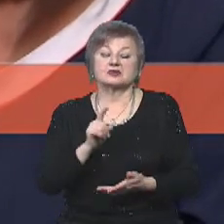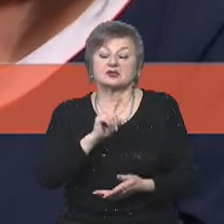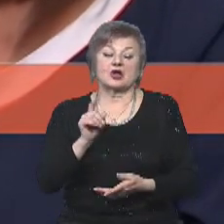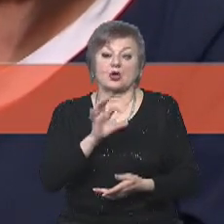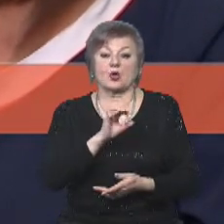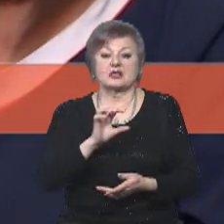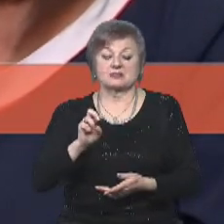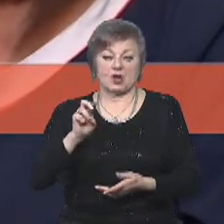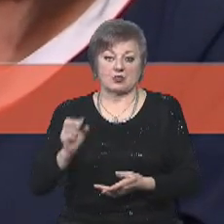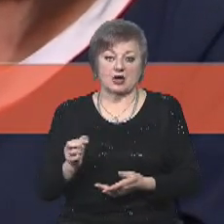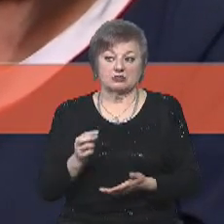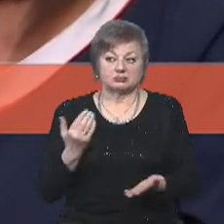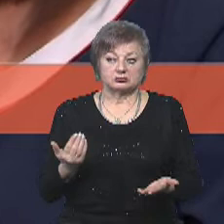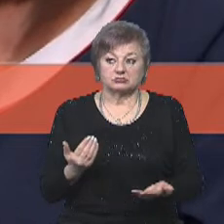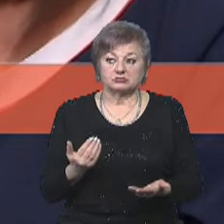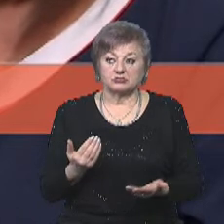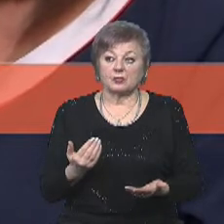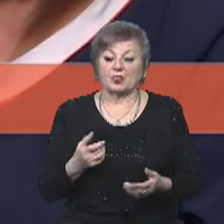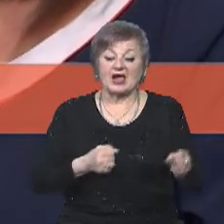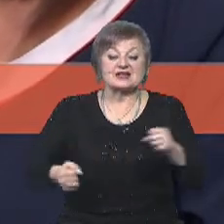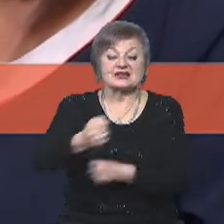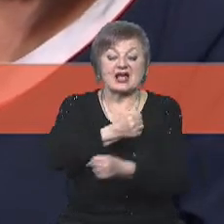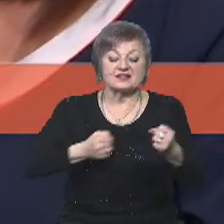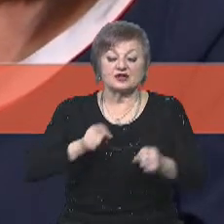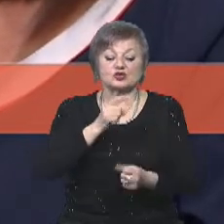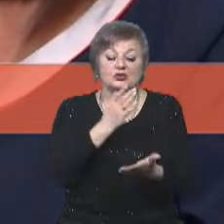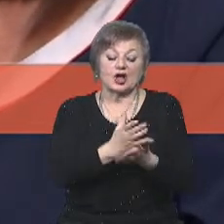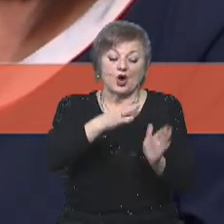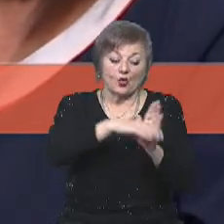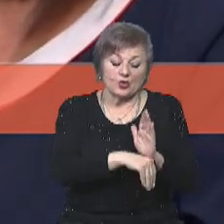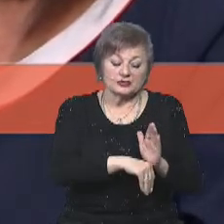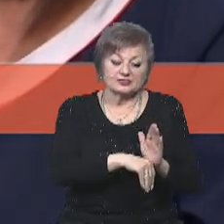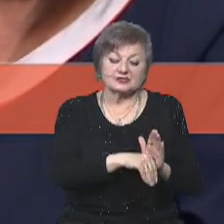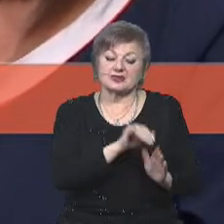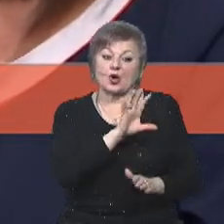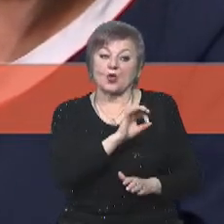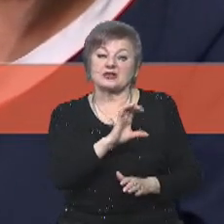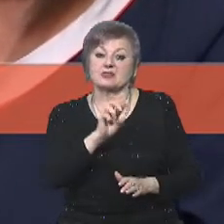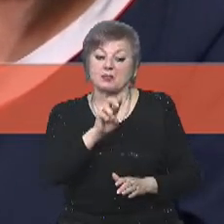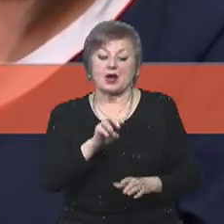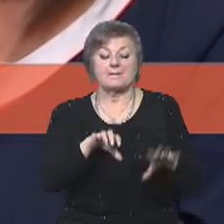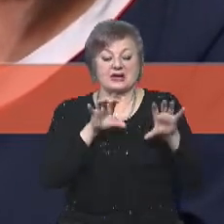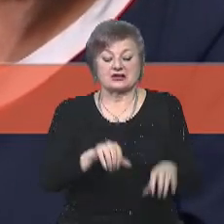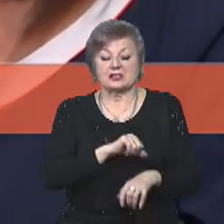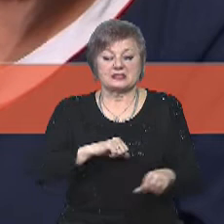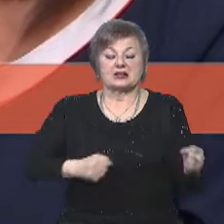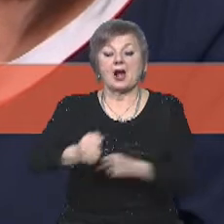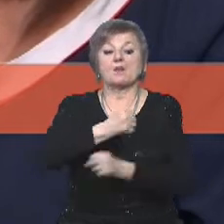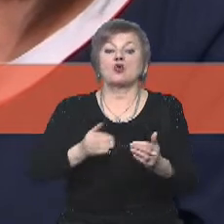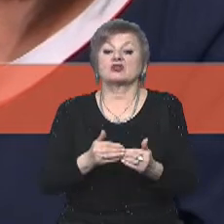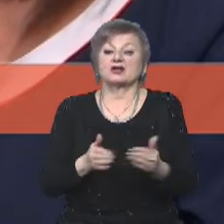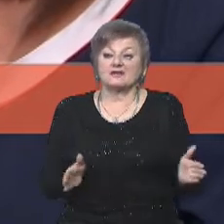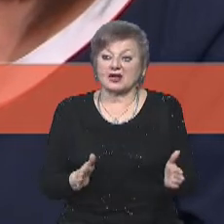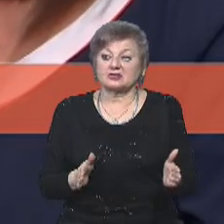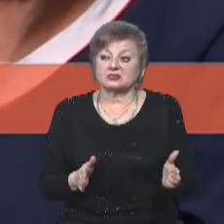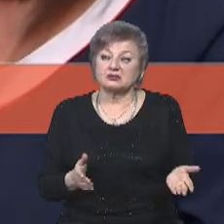або керівника керуючої компанії. Задвижки, которые находятся на балансе ОСББ, открывает председатель СББ, в